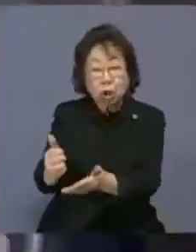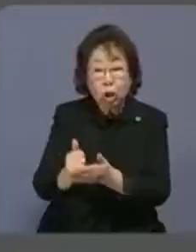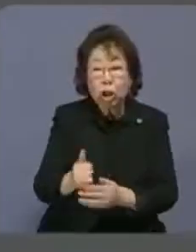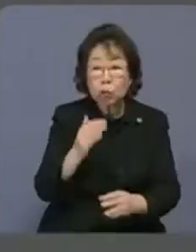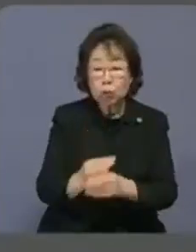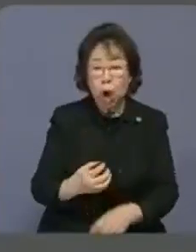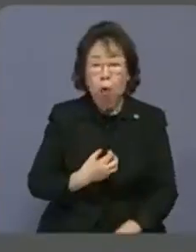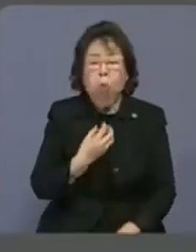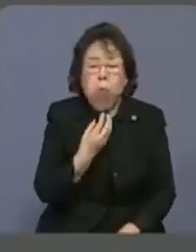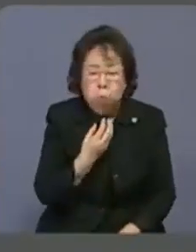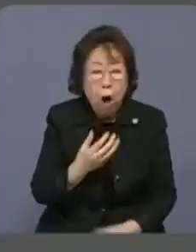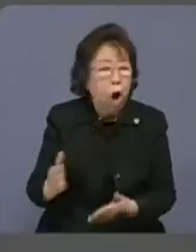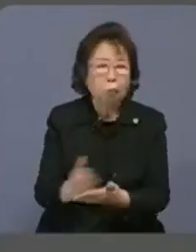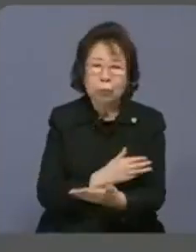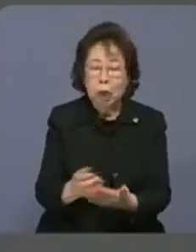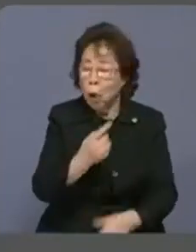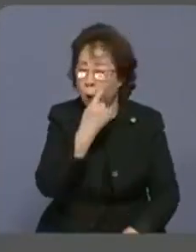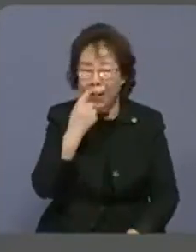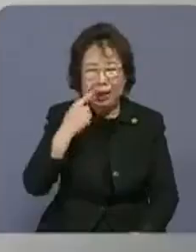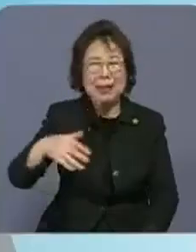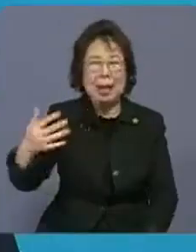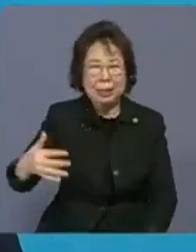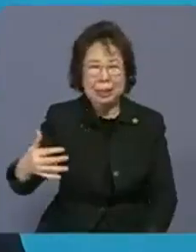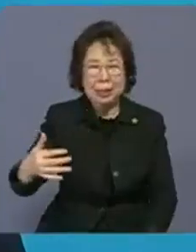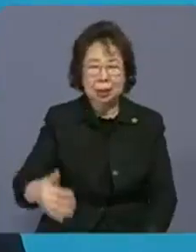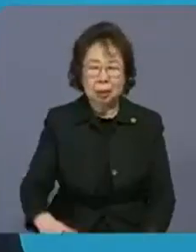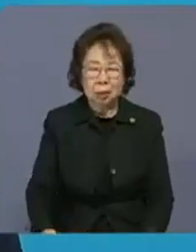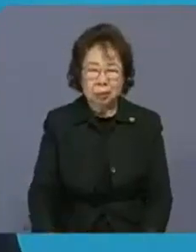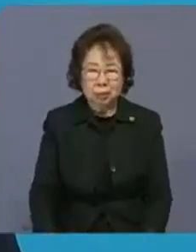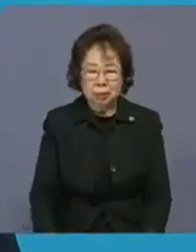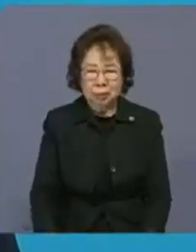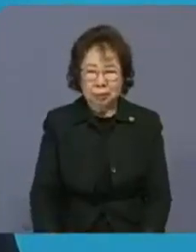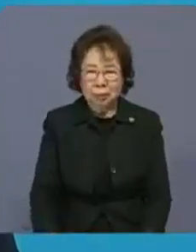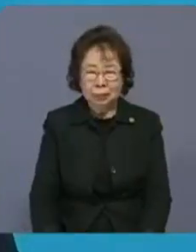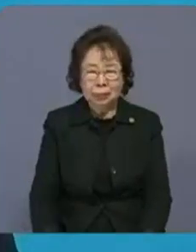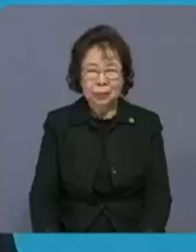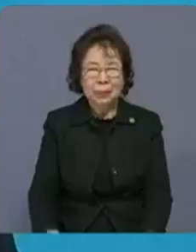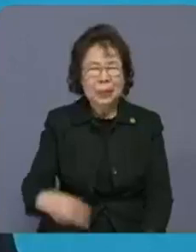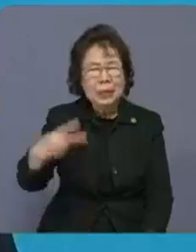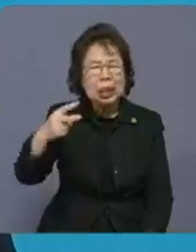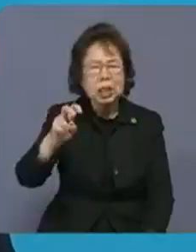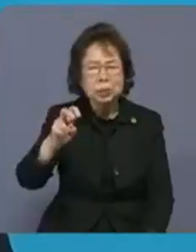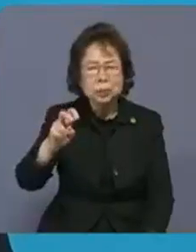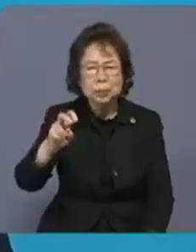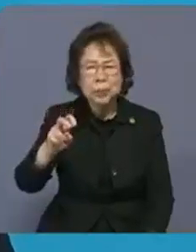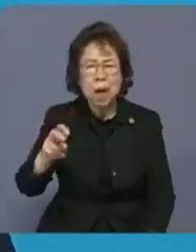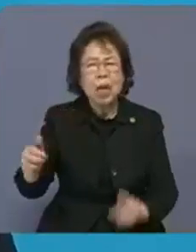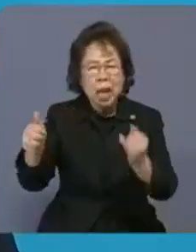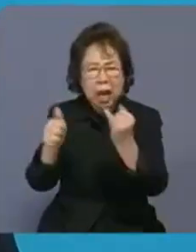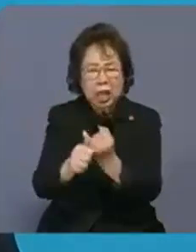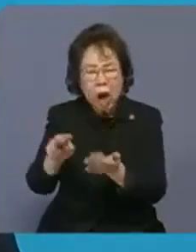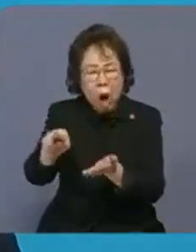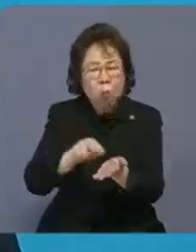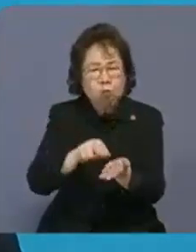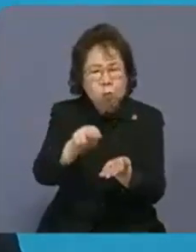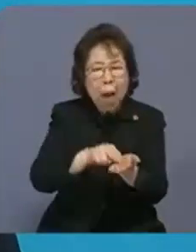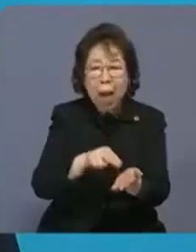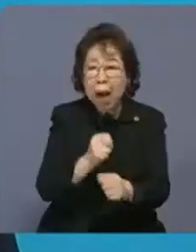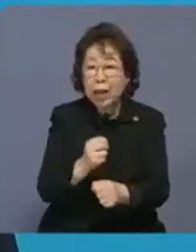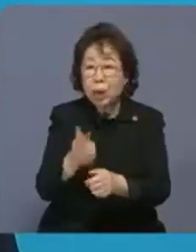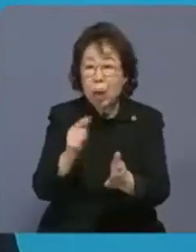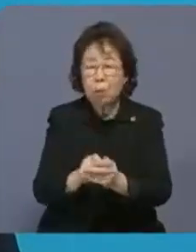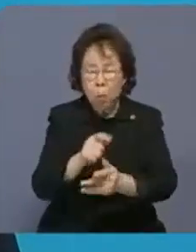단체 식중독 발생 여부는 확인되지 않고 있습니다 2020년 경 자 개가 예식장 부패 영업을 하려고